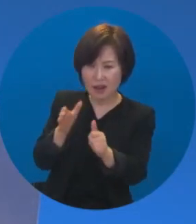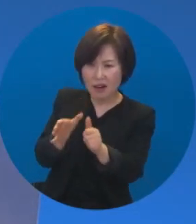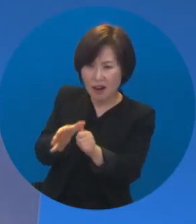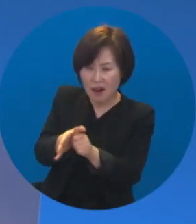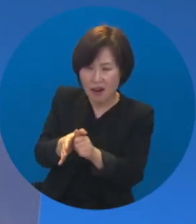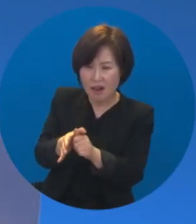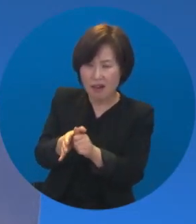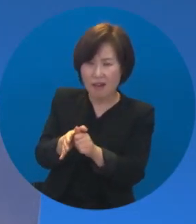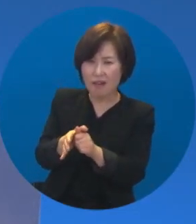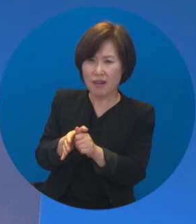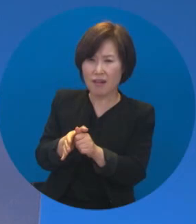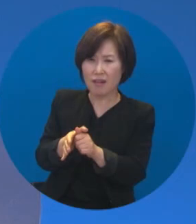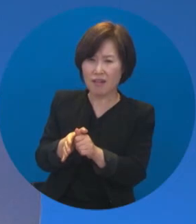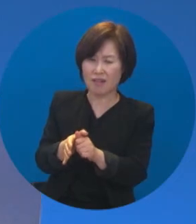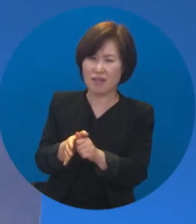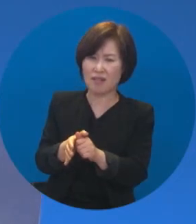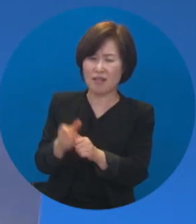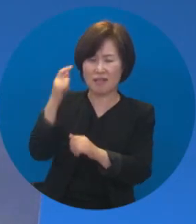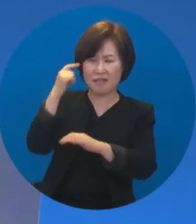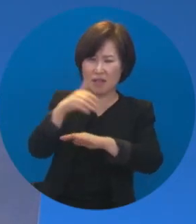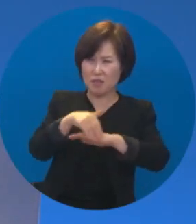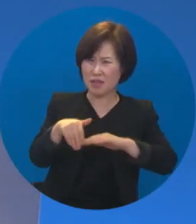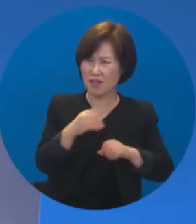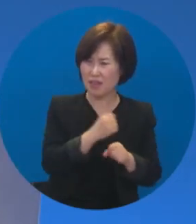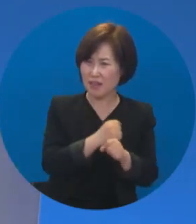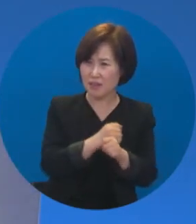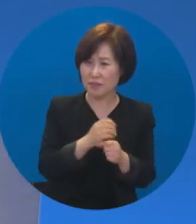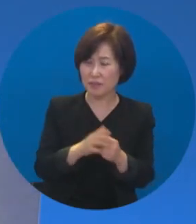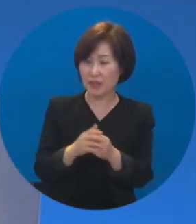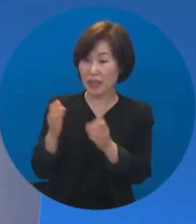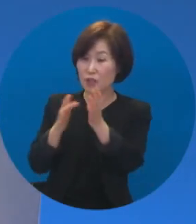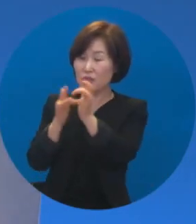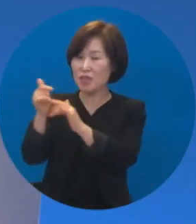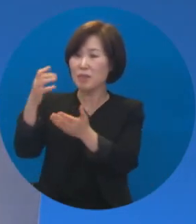꾸며요. 예수님께서 받으신 영광은